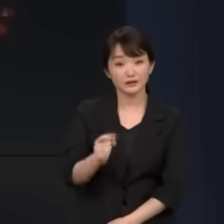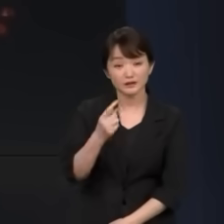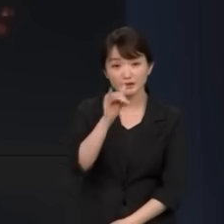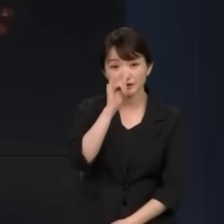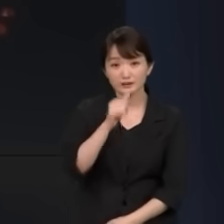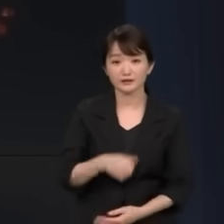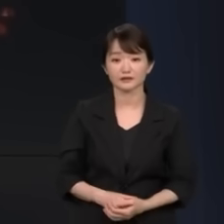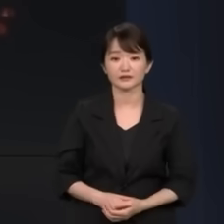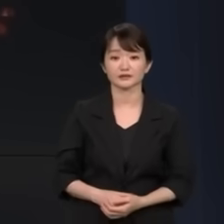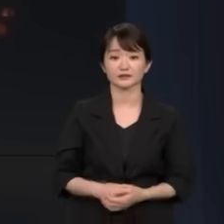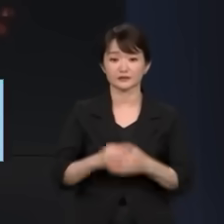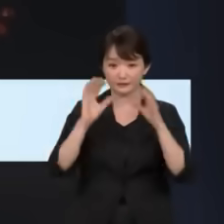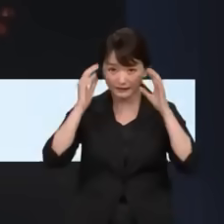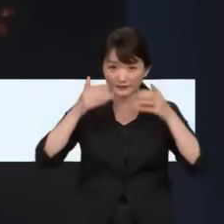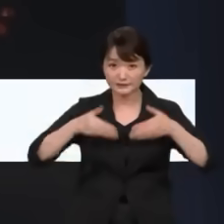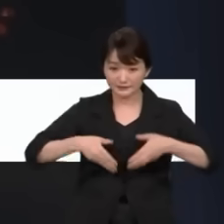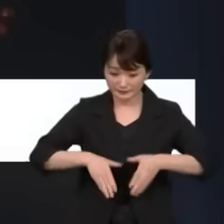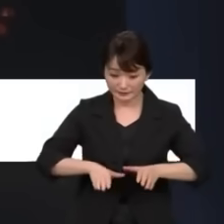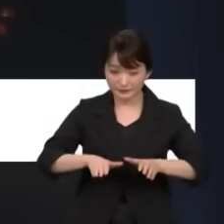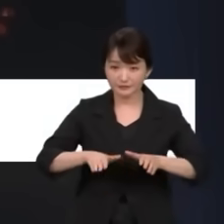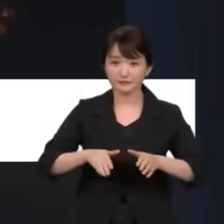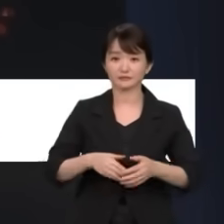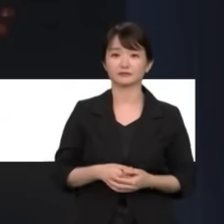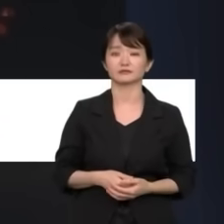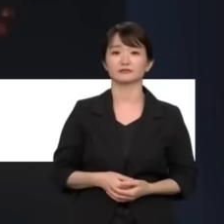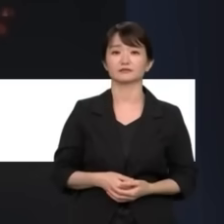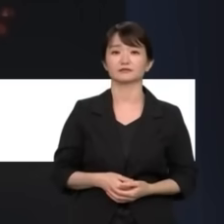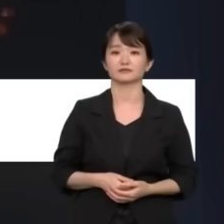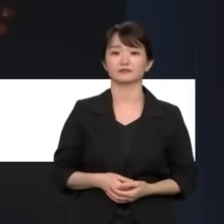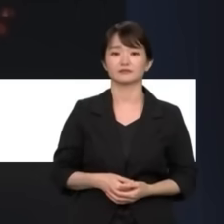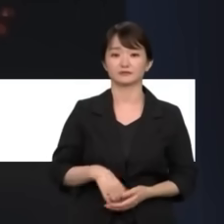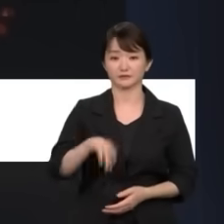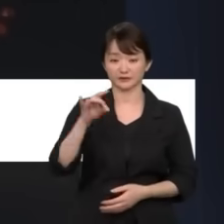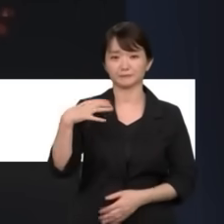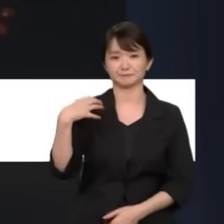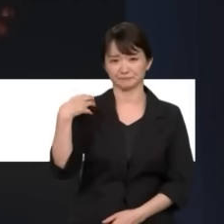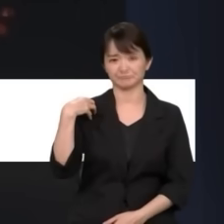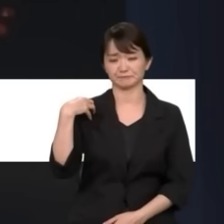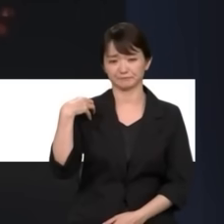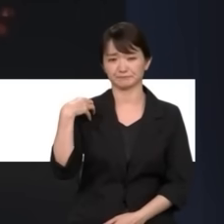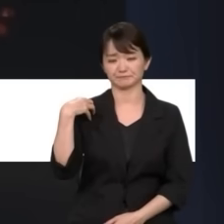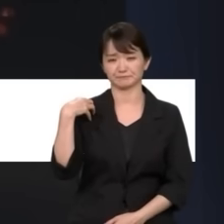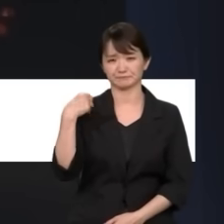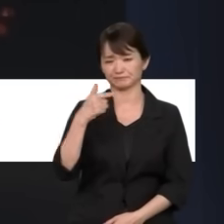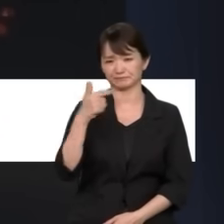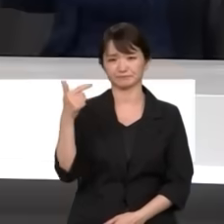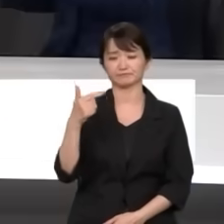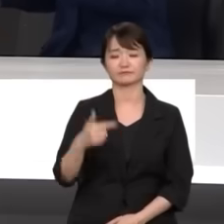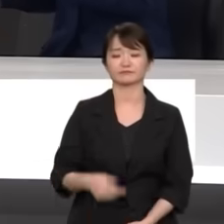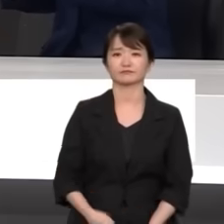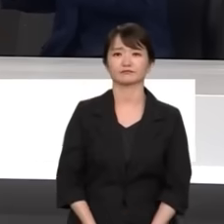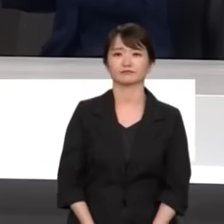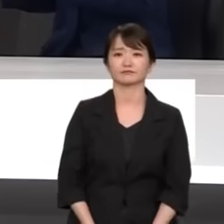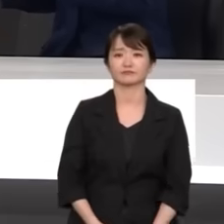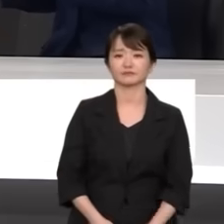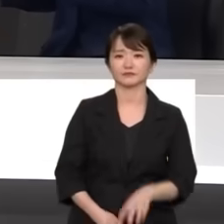아이를 낳으면서 일단 책임감이 커졌고요네